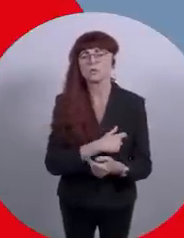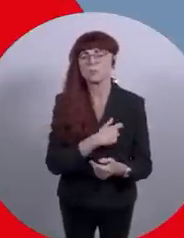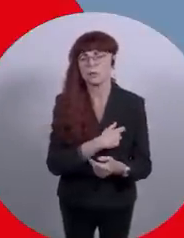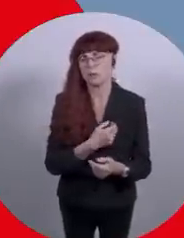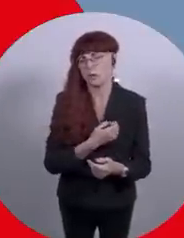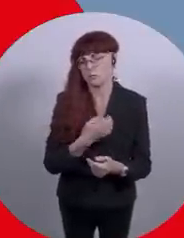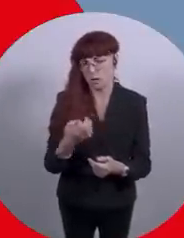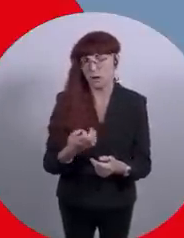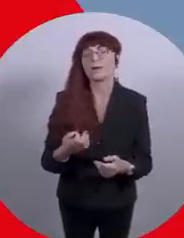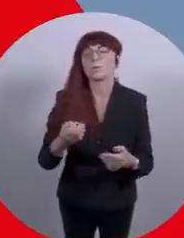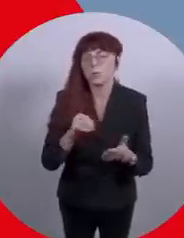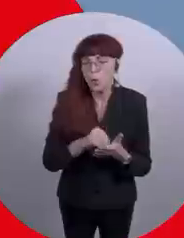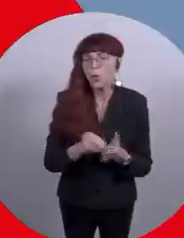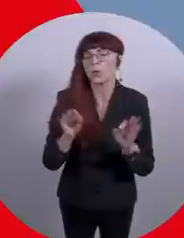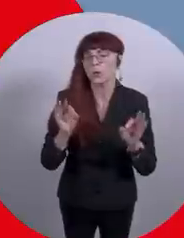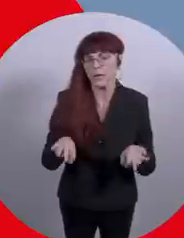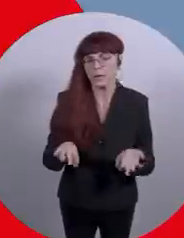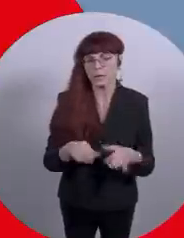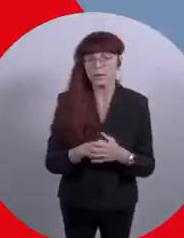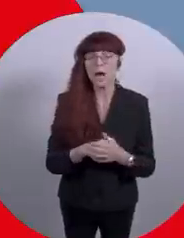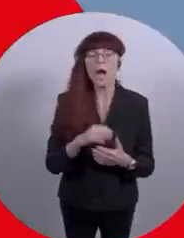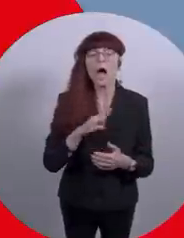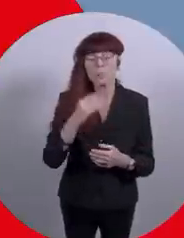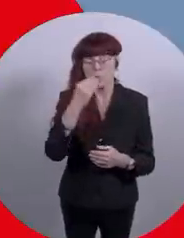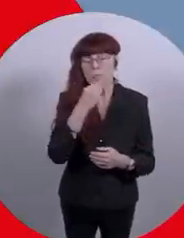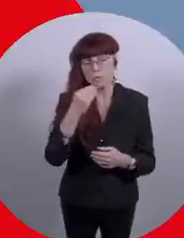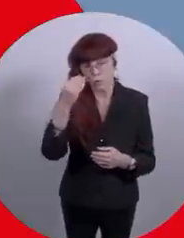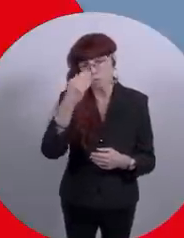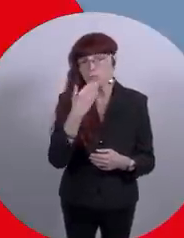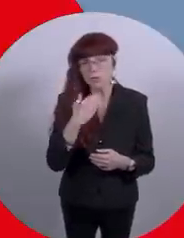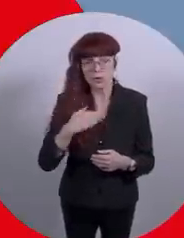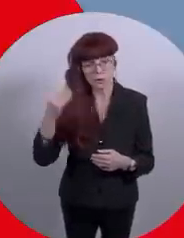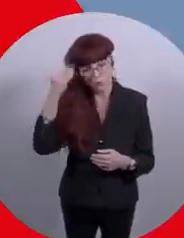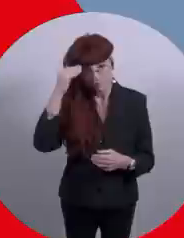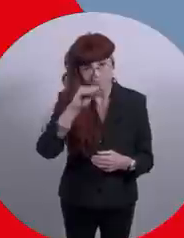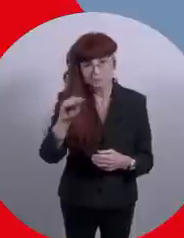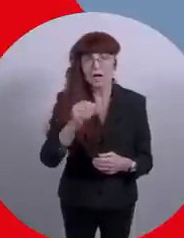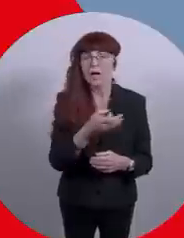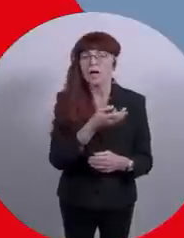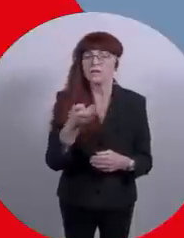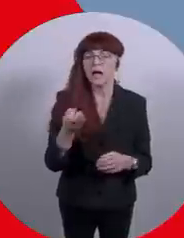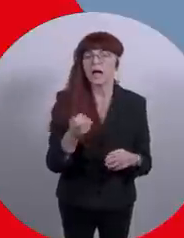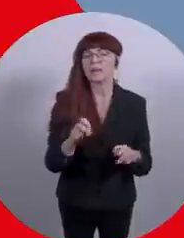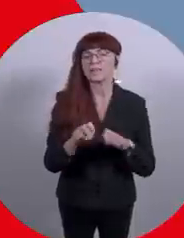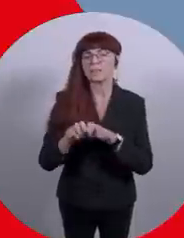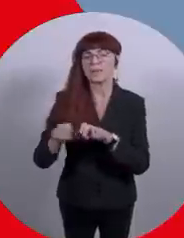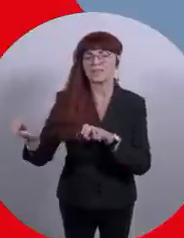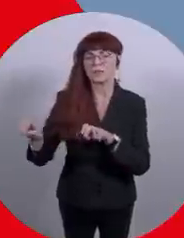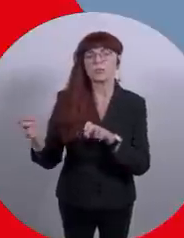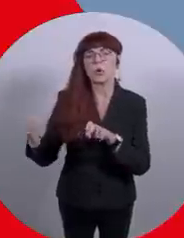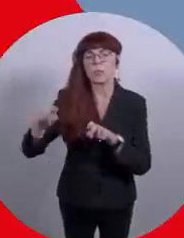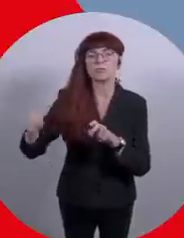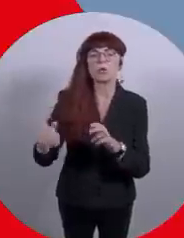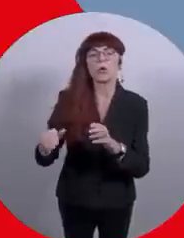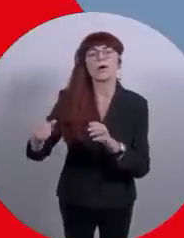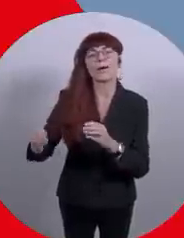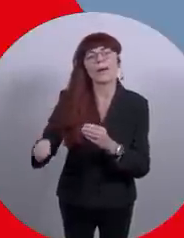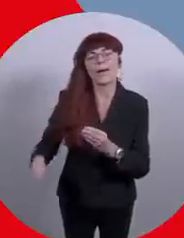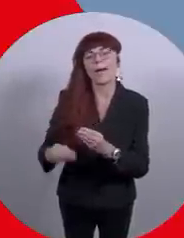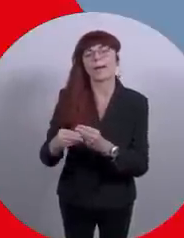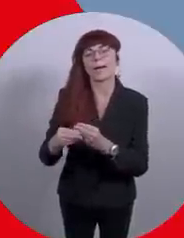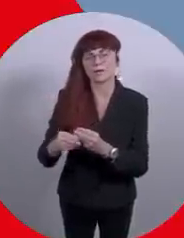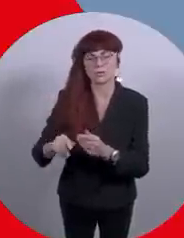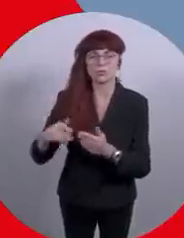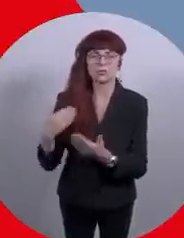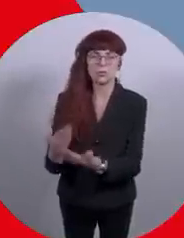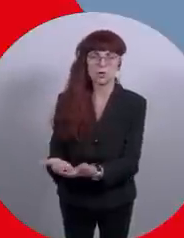möchte aber darauf hinweisen dass es von Seiten des Tages Präsidiums dann dazu noch einem ergänzenden Vorschlag geben